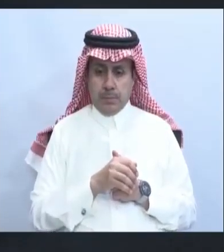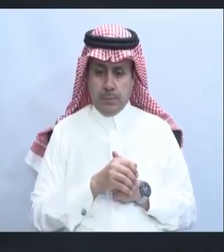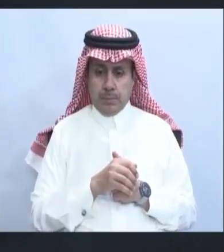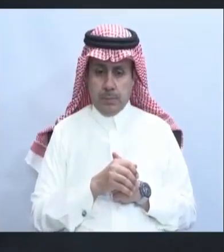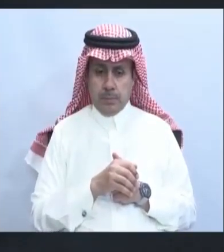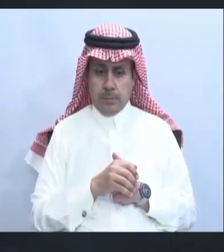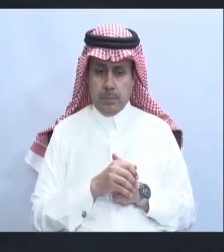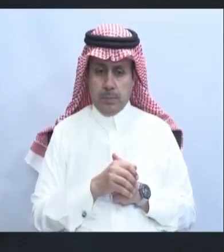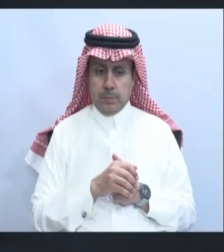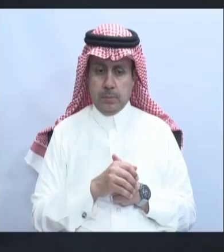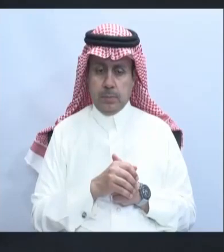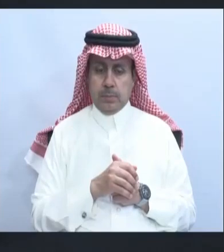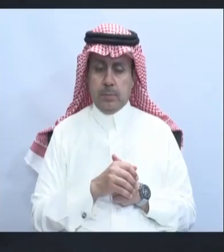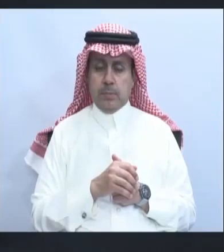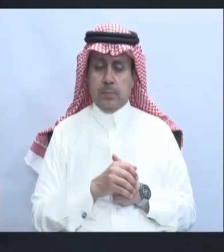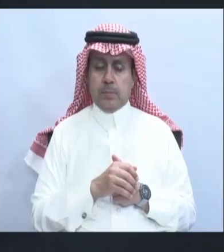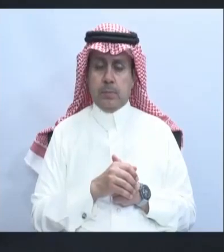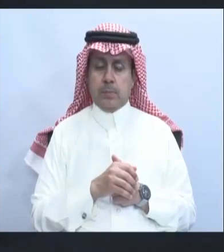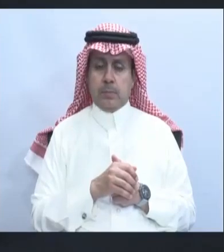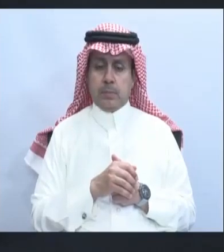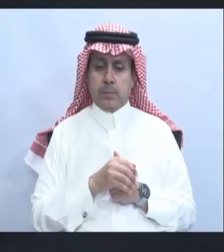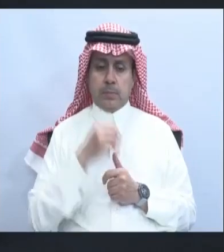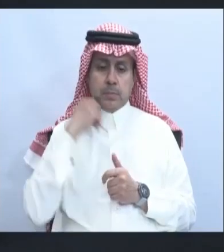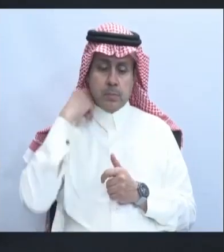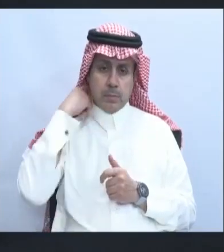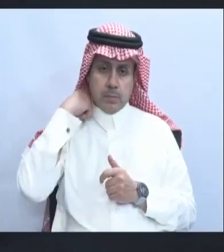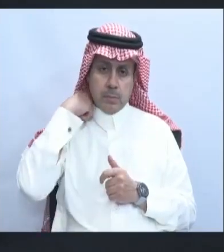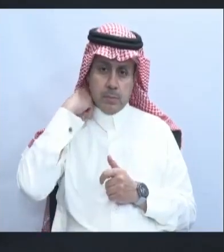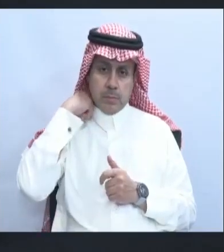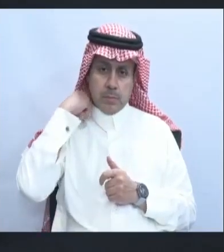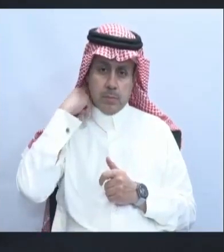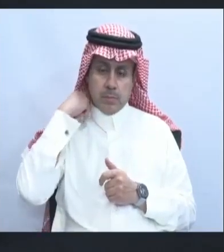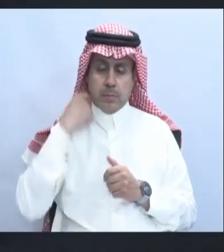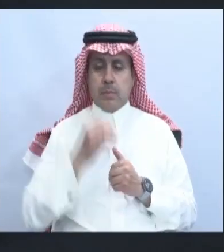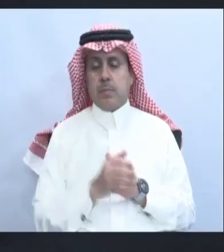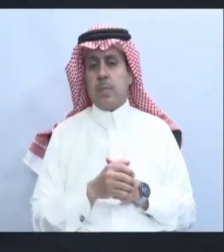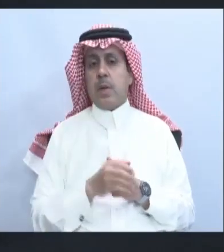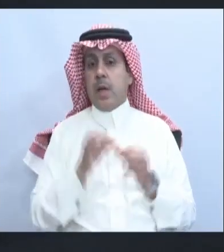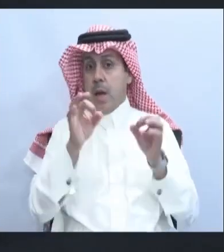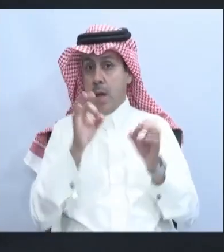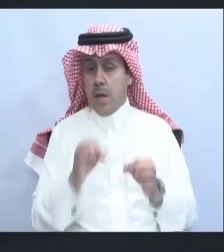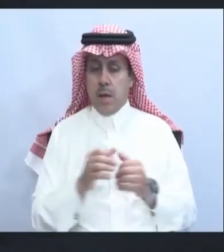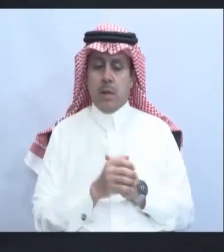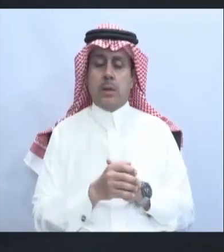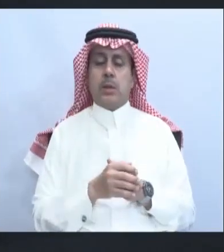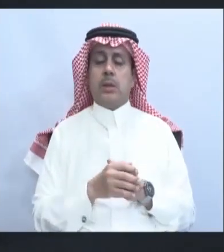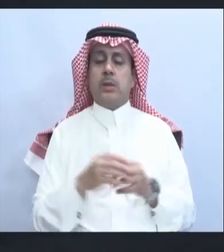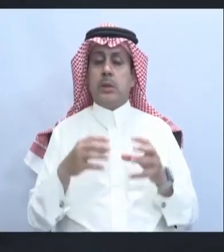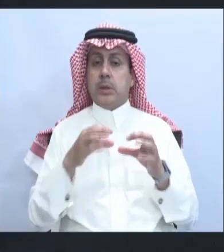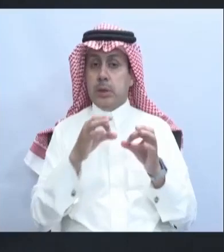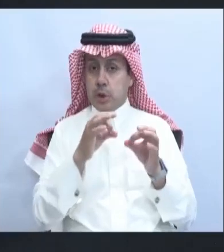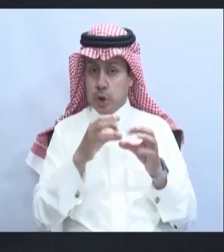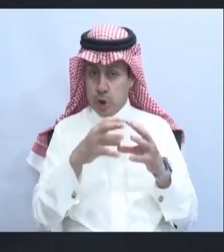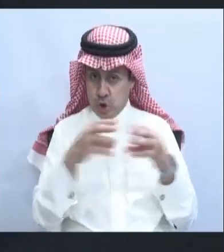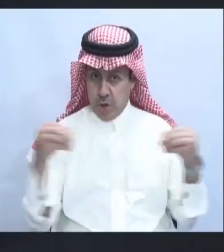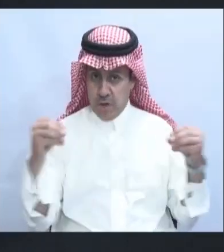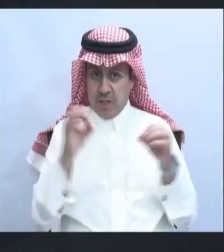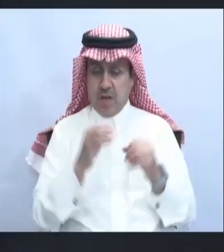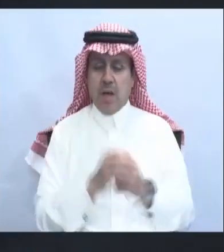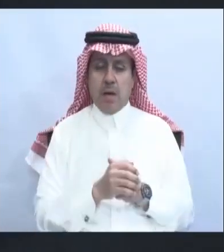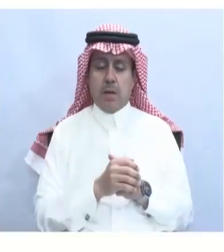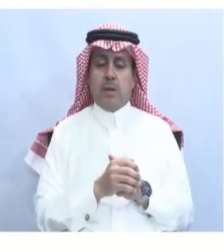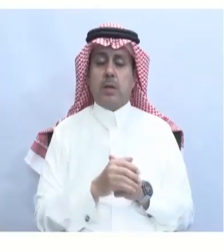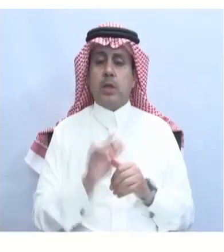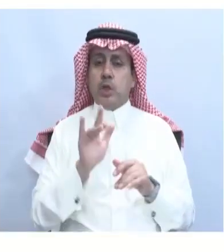والذين يتوفون منكم ويذرون ازواجا يتربصن بانفسهن اربعه اشهر وعشرا ثم